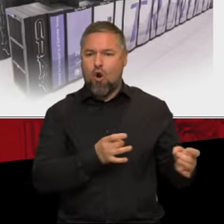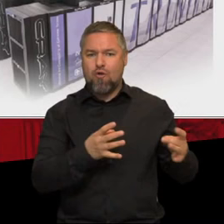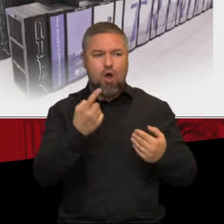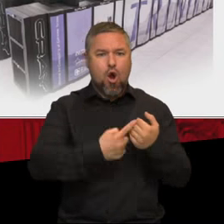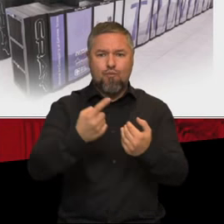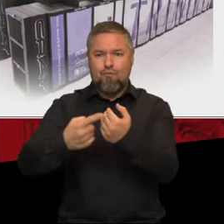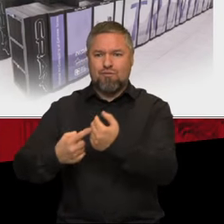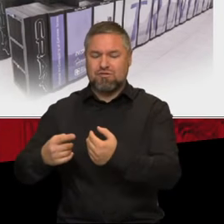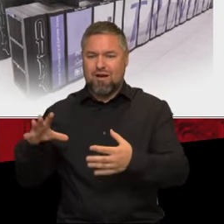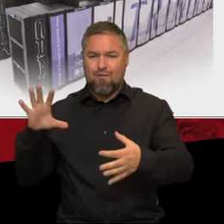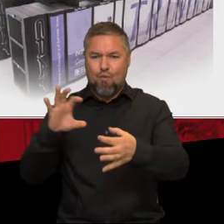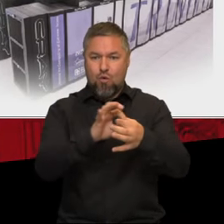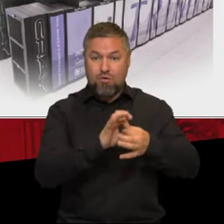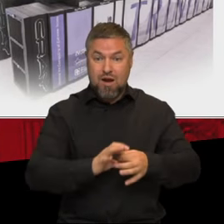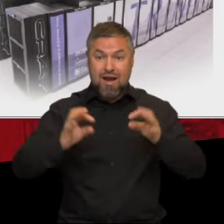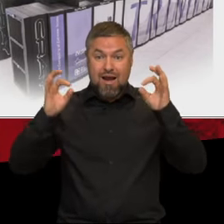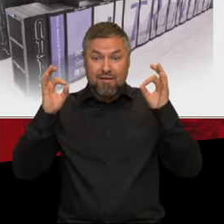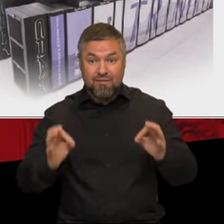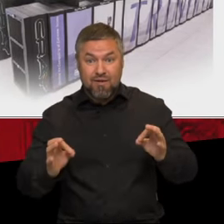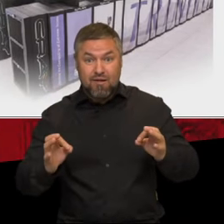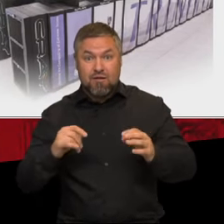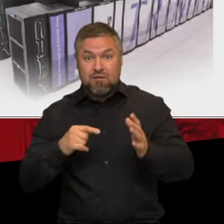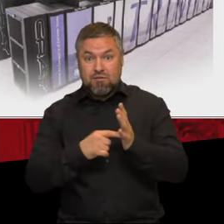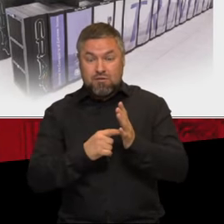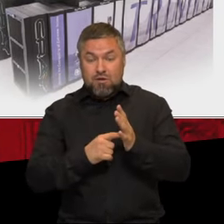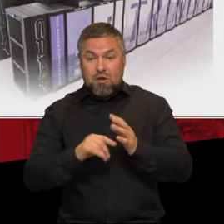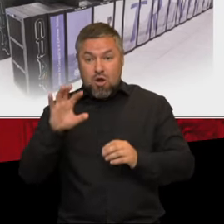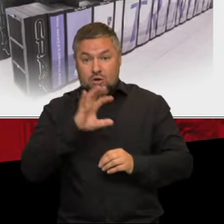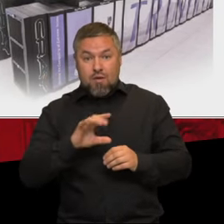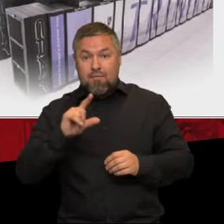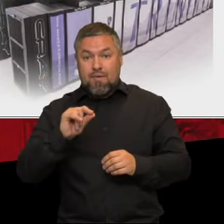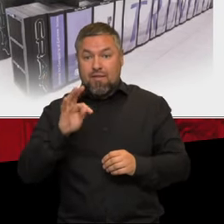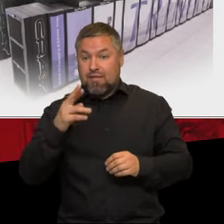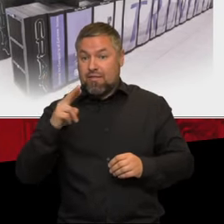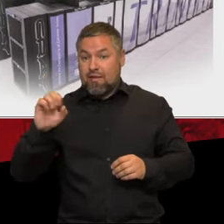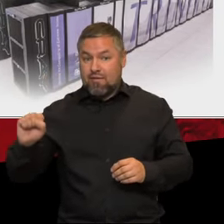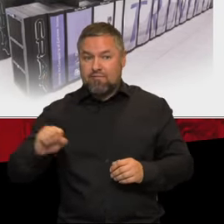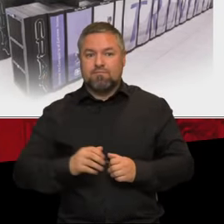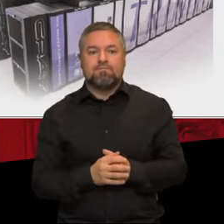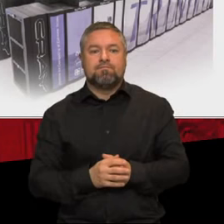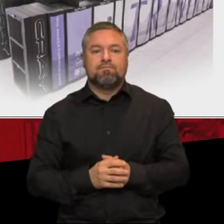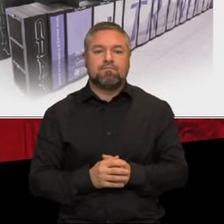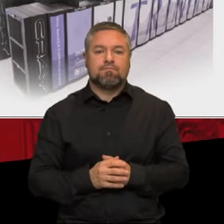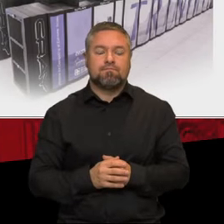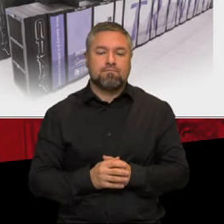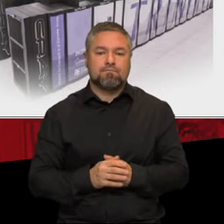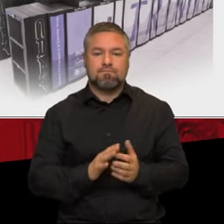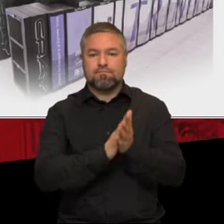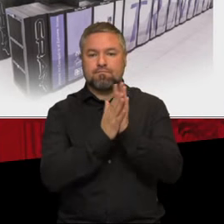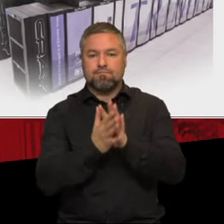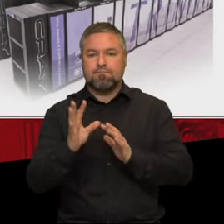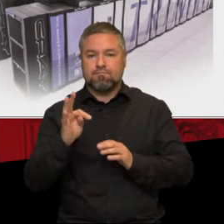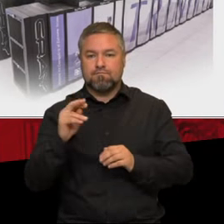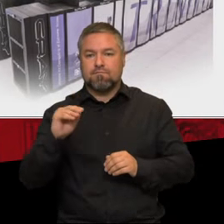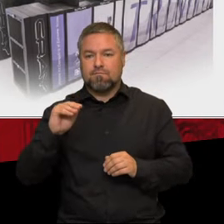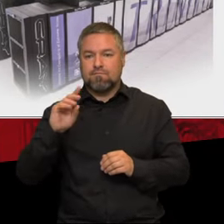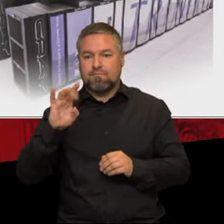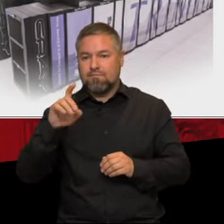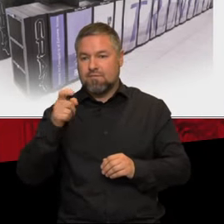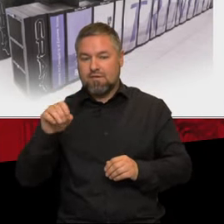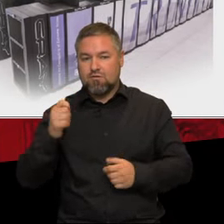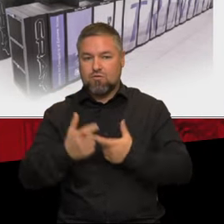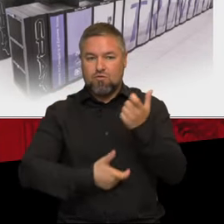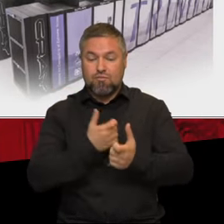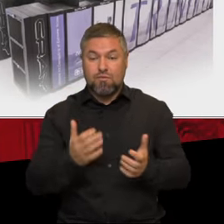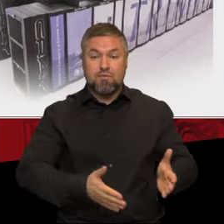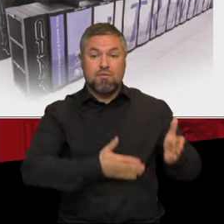naraz. Obecnie, patrząc na ten punkt, który opisany jest jako peta i przejście z peta do exa, czyli